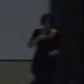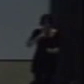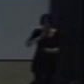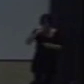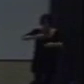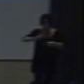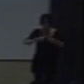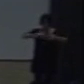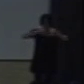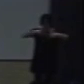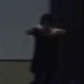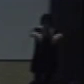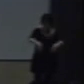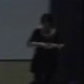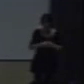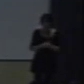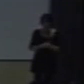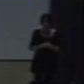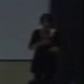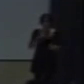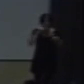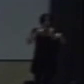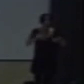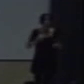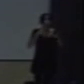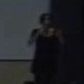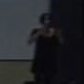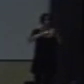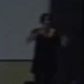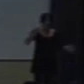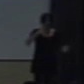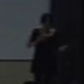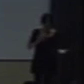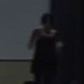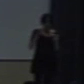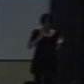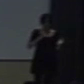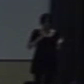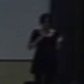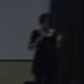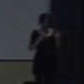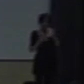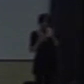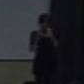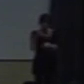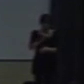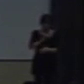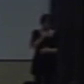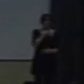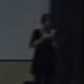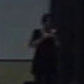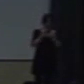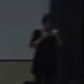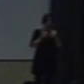a l'altra. No? Per tant, jo penso que en aquests moments de canvis tecnològics, en aquests moments d'una gran crisi econòmica, però que també és una